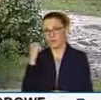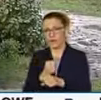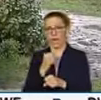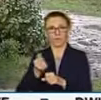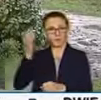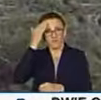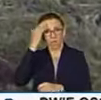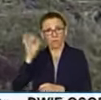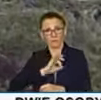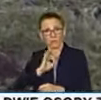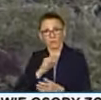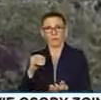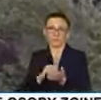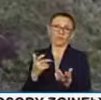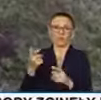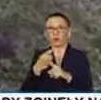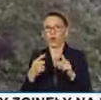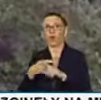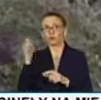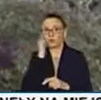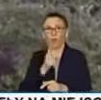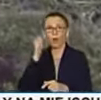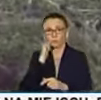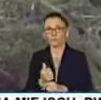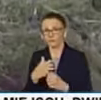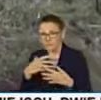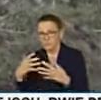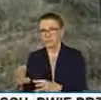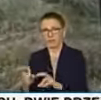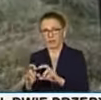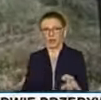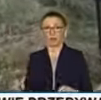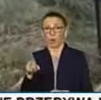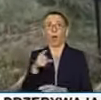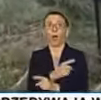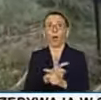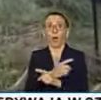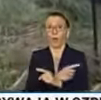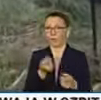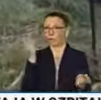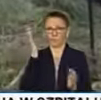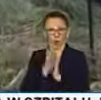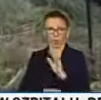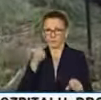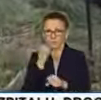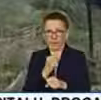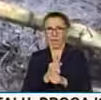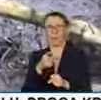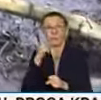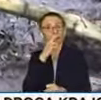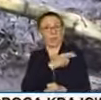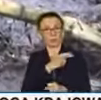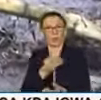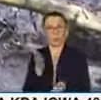i no, takie codziennie trzeba poświęcić jej po prostu czas. W ogródku przy prostych pracach panu Damianowi pomaga